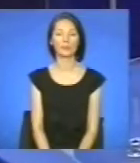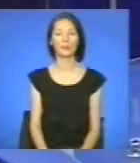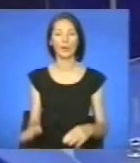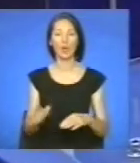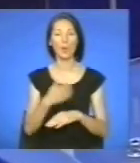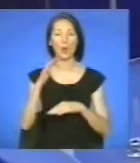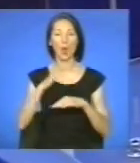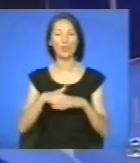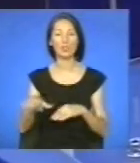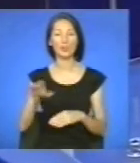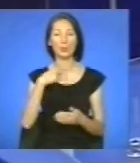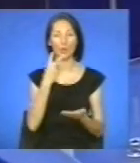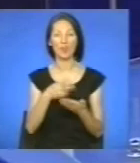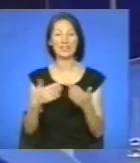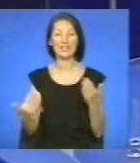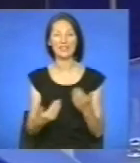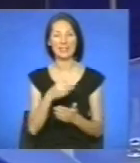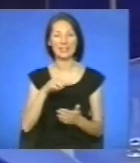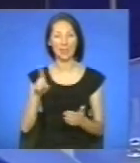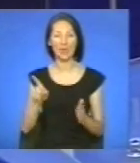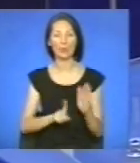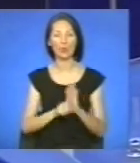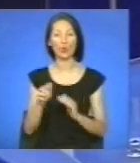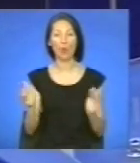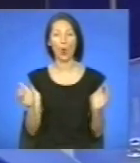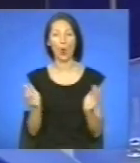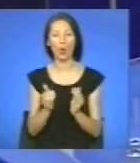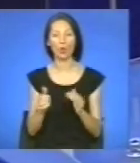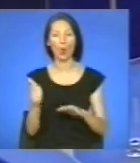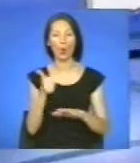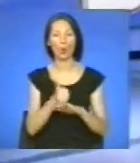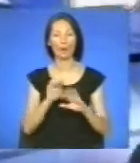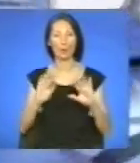Доброго вечора усім, хто дивиться «Вісті ТТБ». Спочатку коротко про головні події.